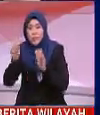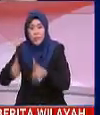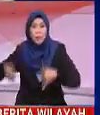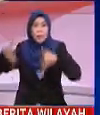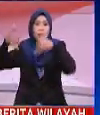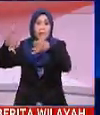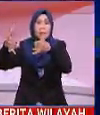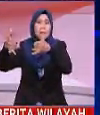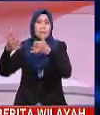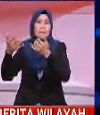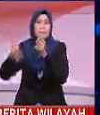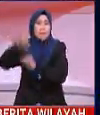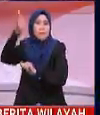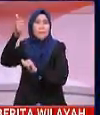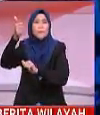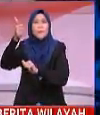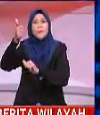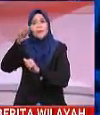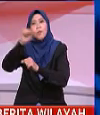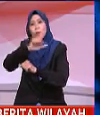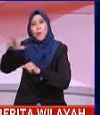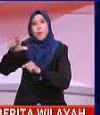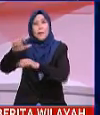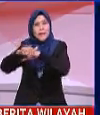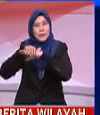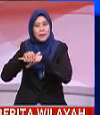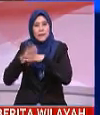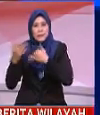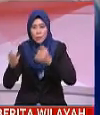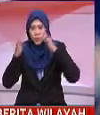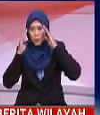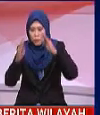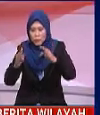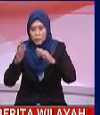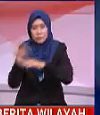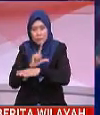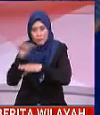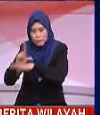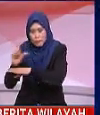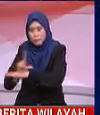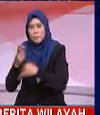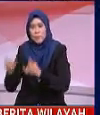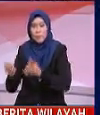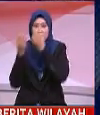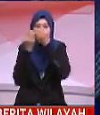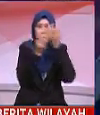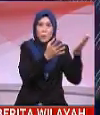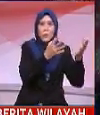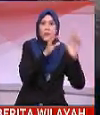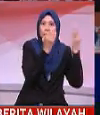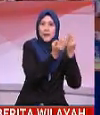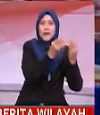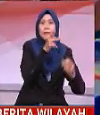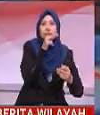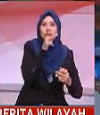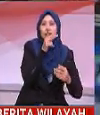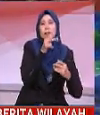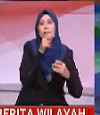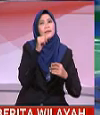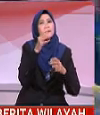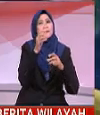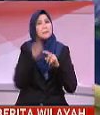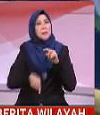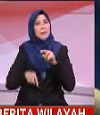All England berkata, untuk mengekalkan tumpuan sepenuhnya kepada latihan, dia memberitahu keluarganya di Kedah yang dia tidak